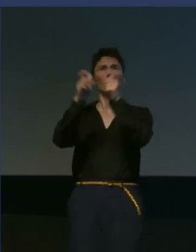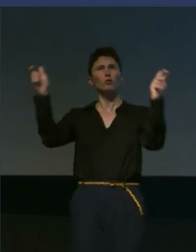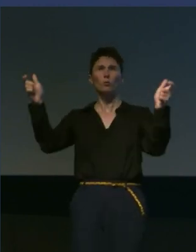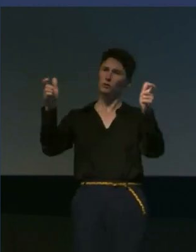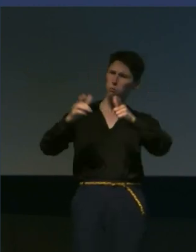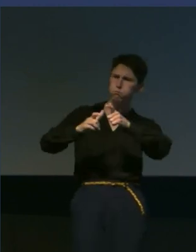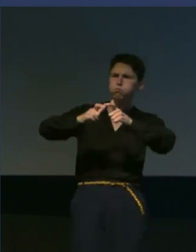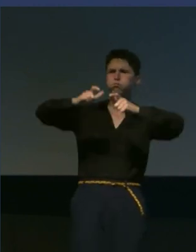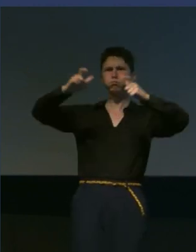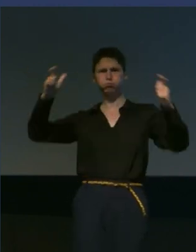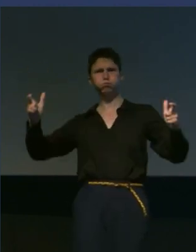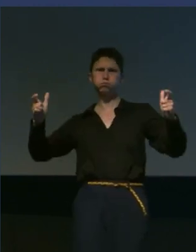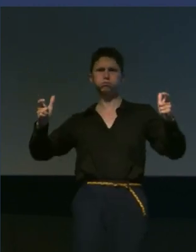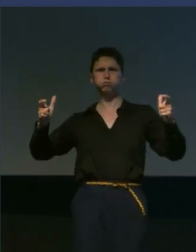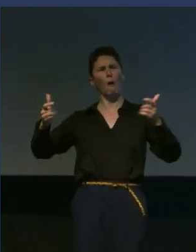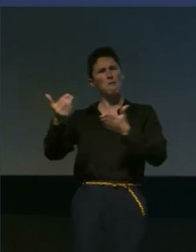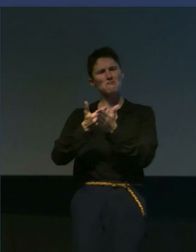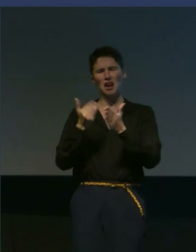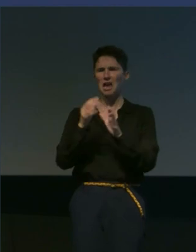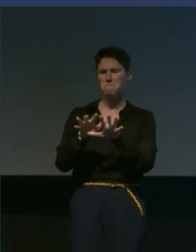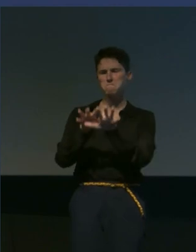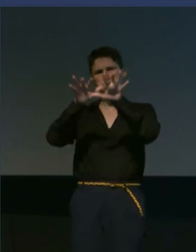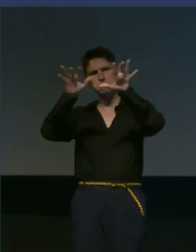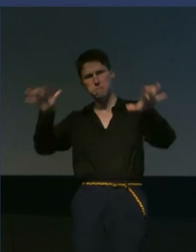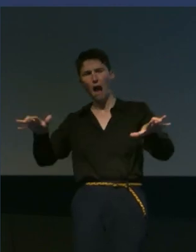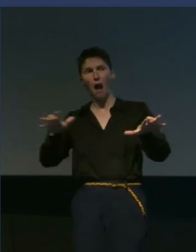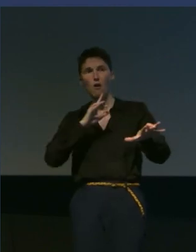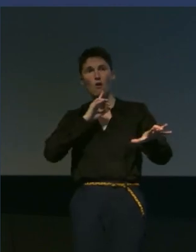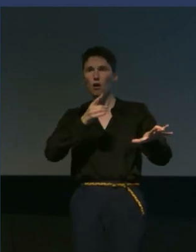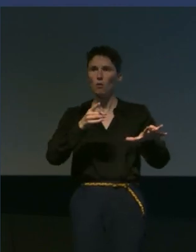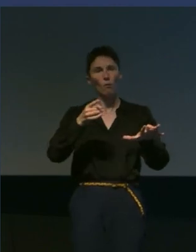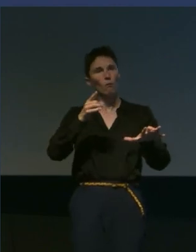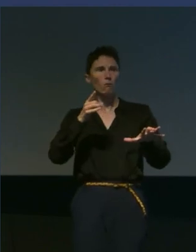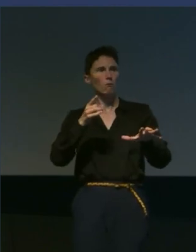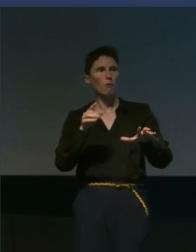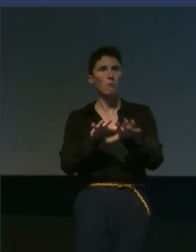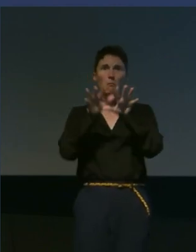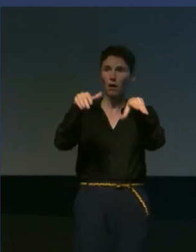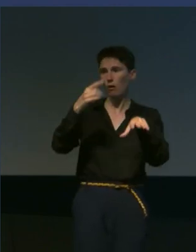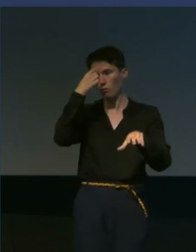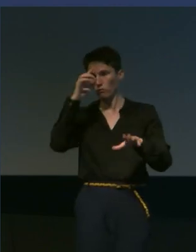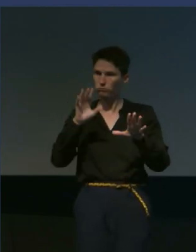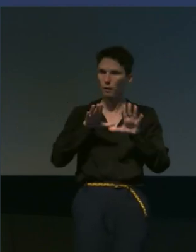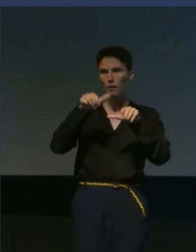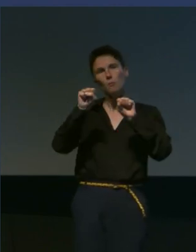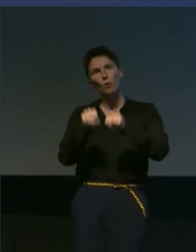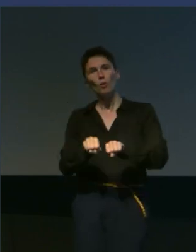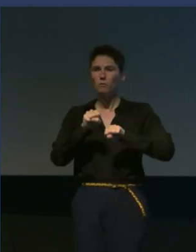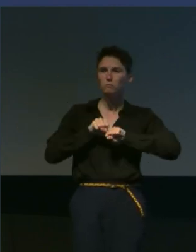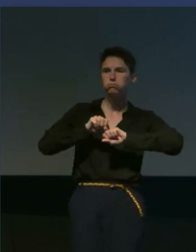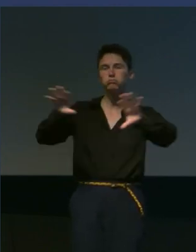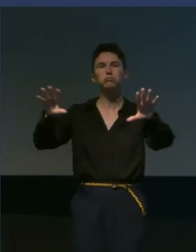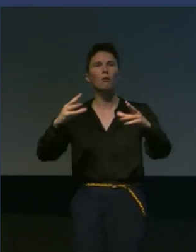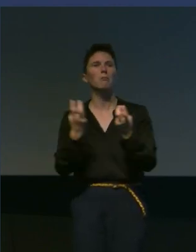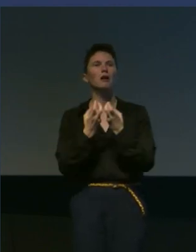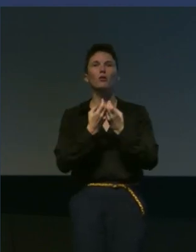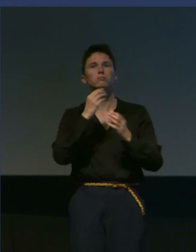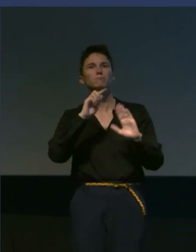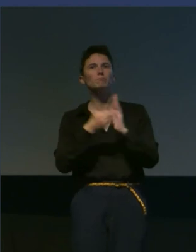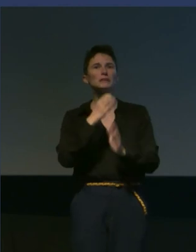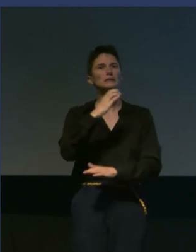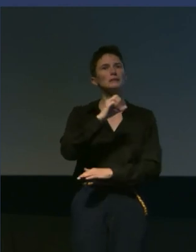gros effectif qui ont fait des commandes multiples pour les distribuer en tant que CO2, cadeau de Noël,